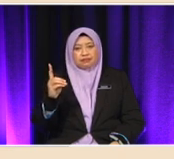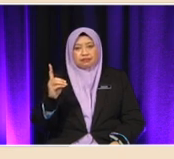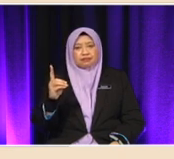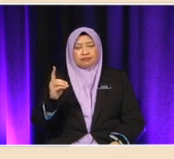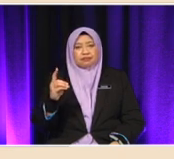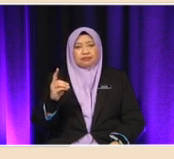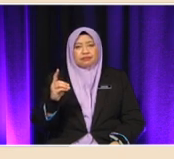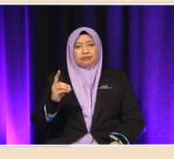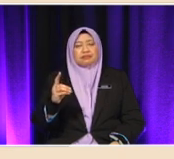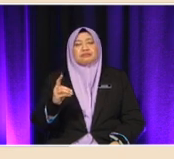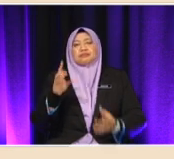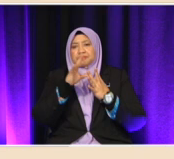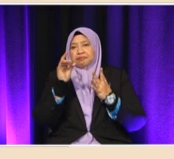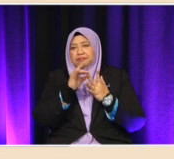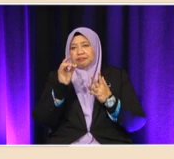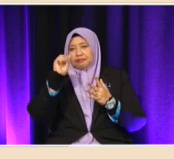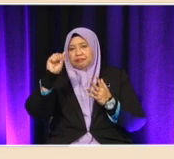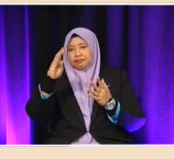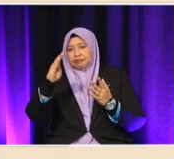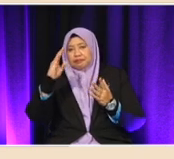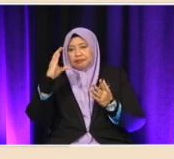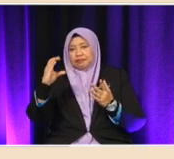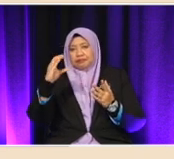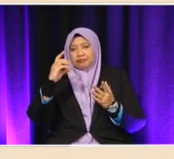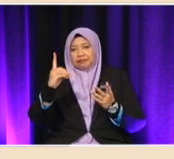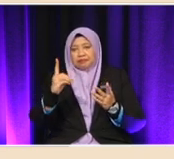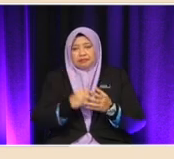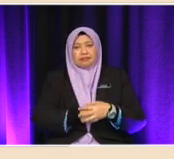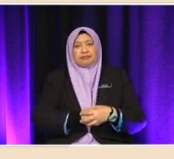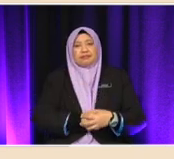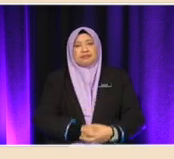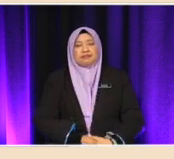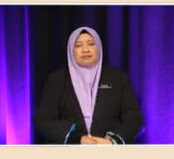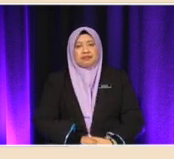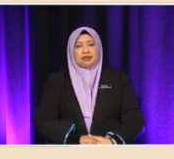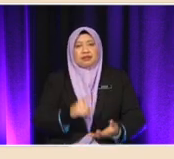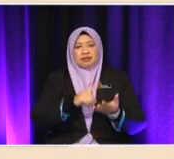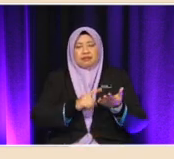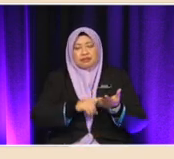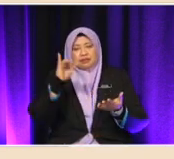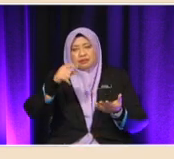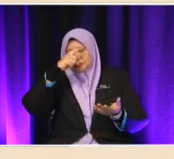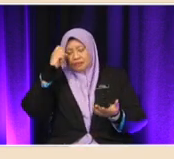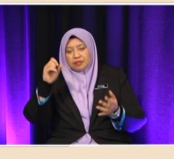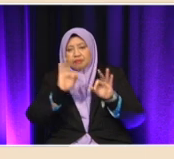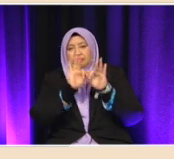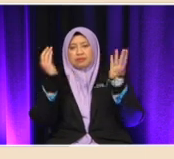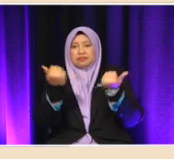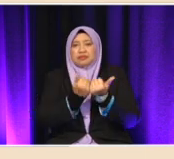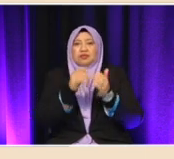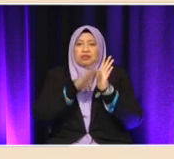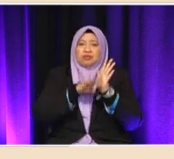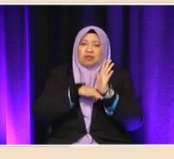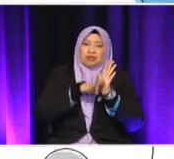pengenalan Cukai baru kepada pengeluaran ditangguhkan oke Apa yang menyebabkan Firma mengurangkan